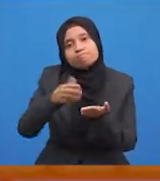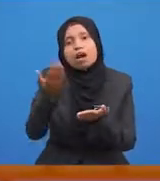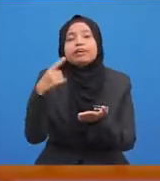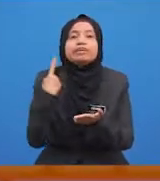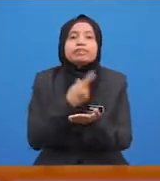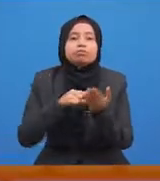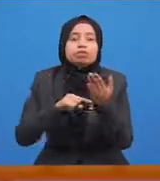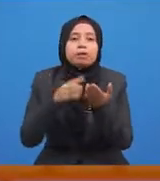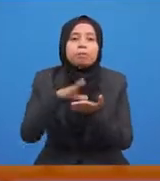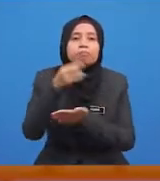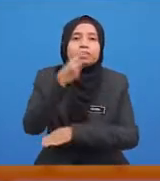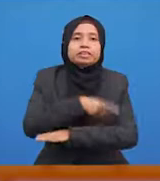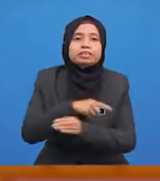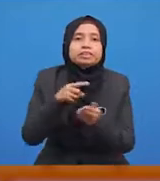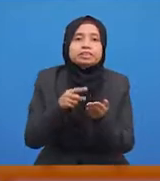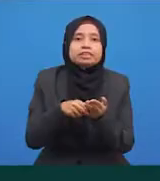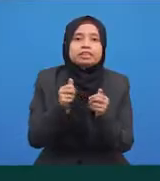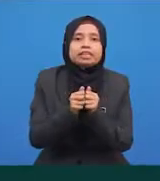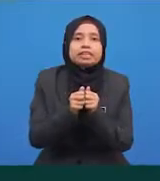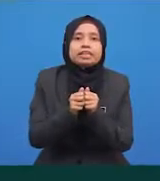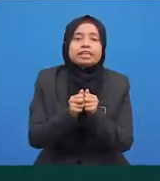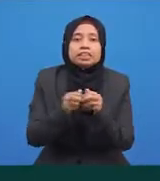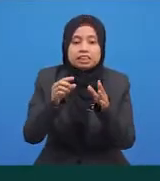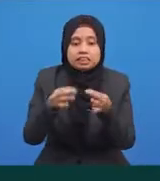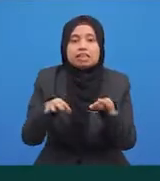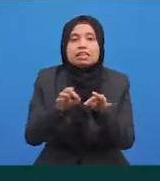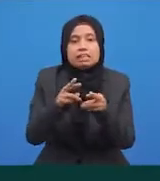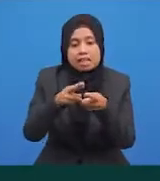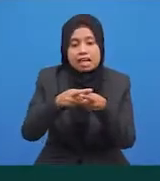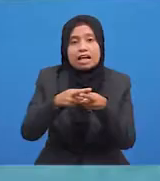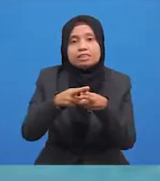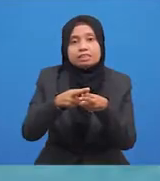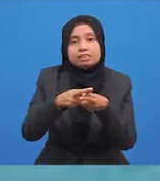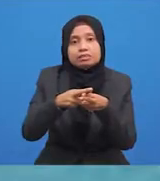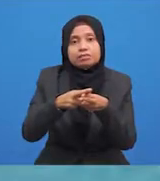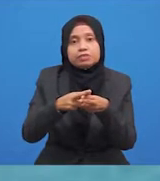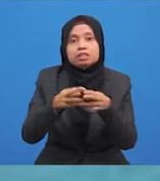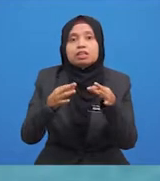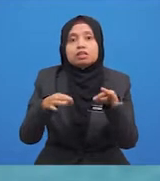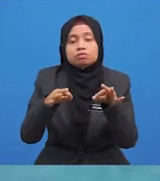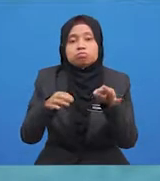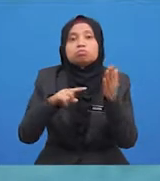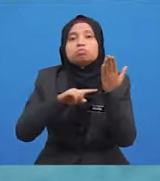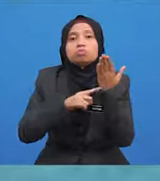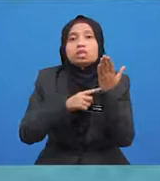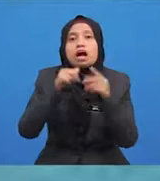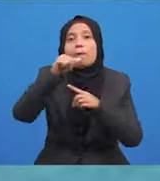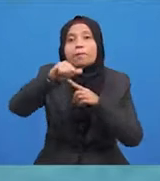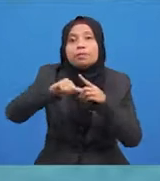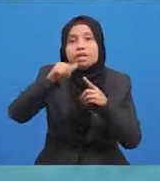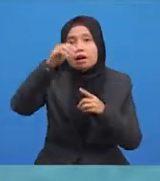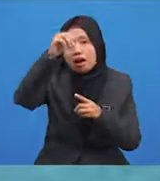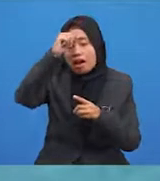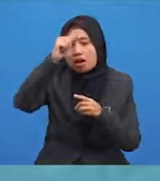kita pada hari ini dengan sinopsis bagi cerpen ini. Cerpen Oren ini bermula apabila